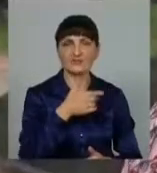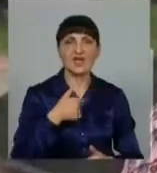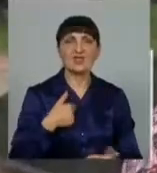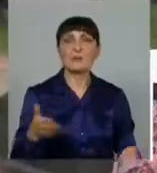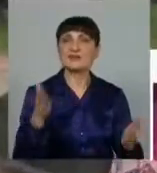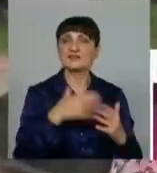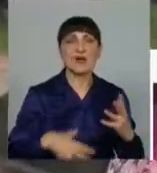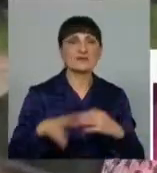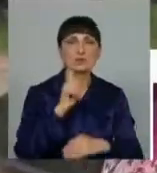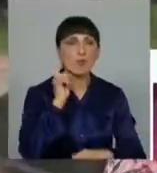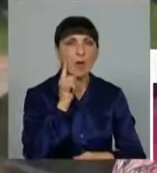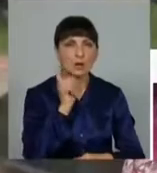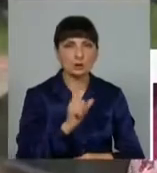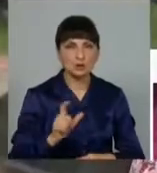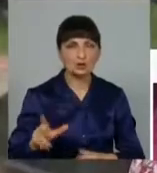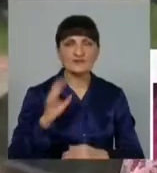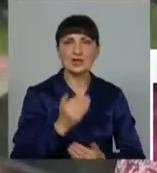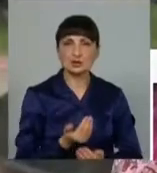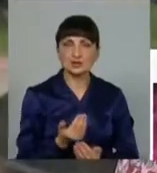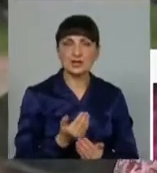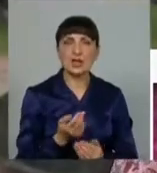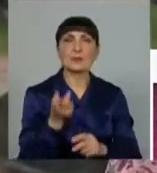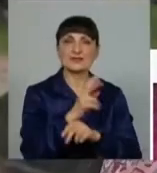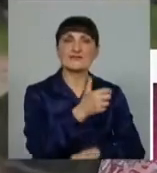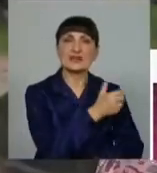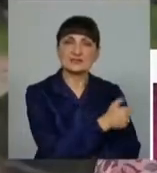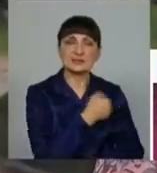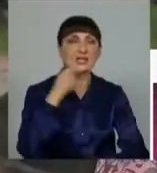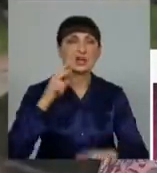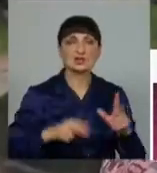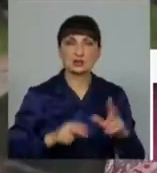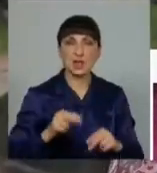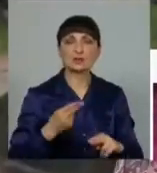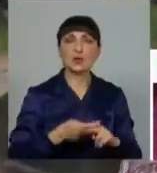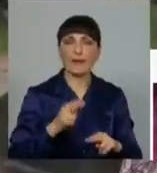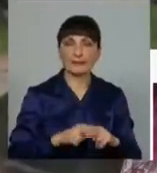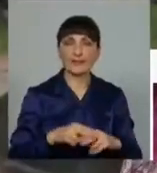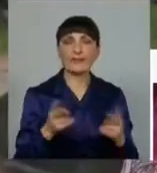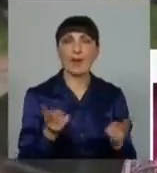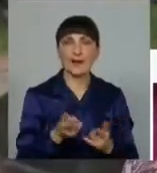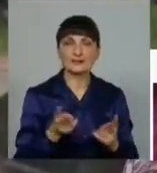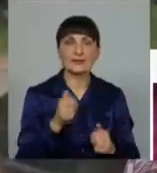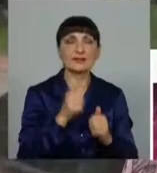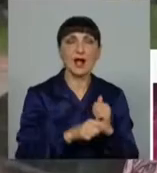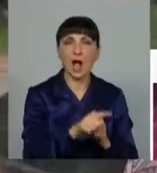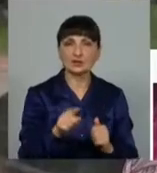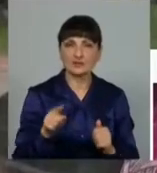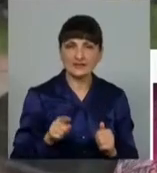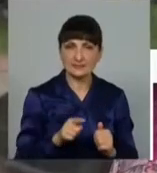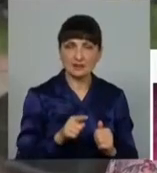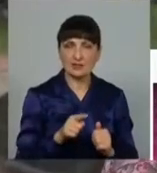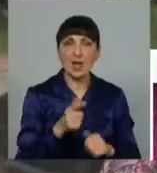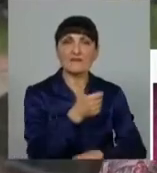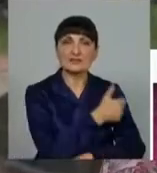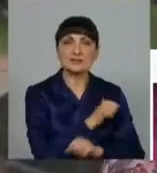призываю всю молодежь, всех жителей нашего города пройти вакцинацию, так как считаю, что это предельно необходимо для каждого из нас, так как